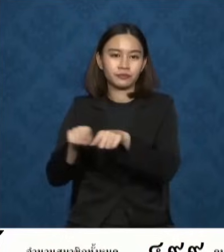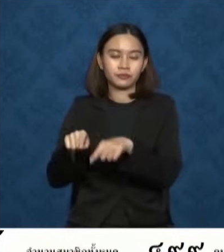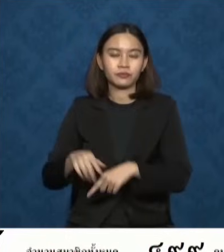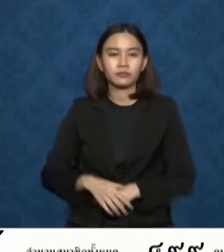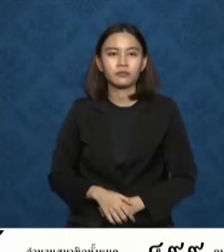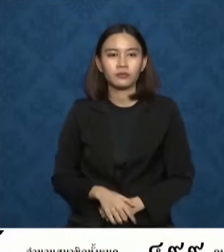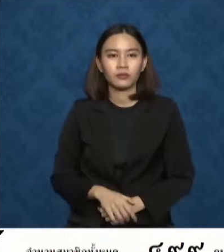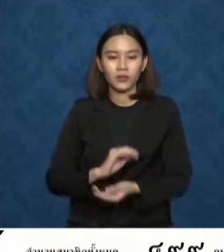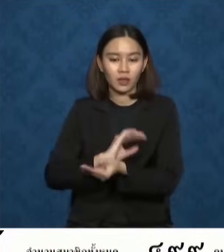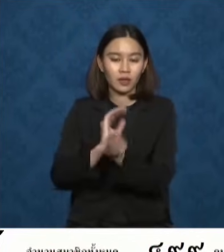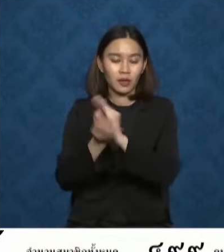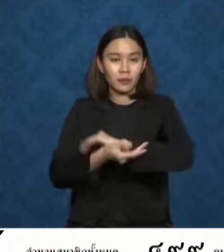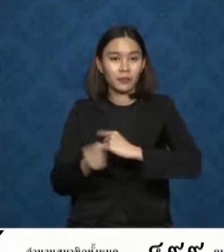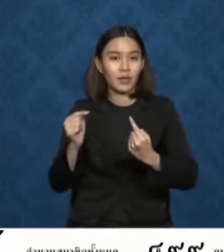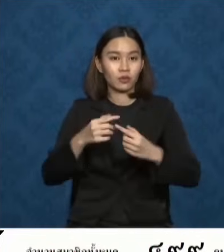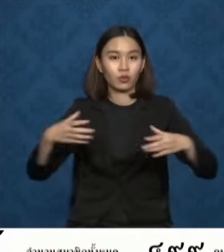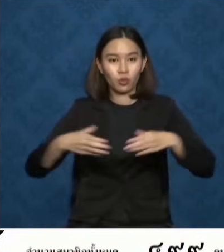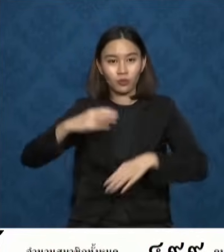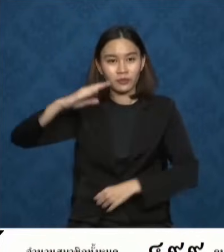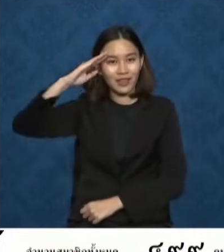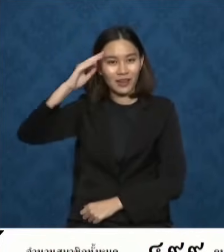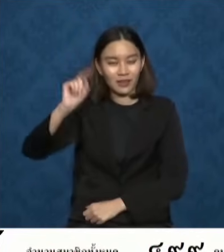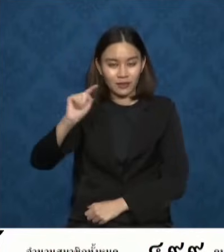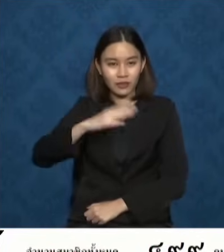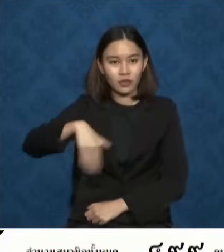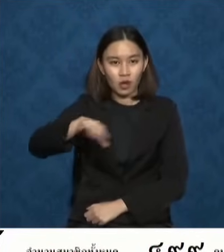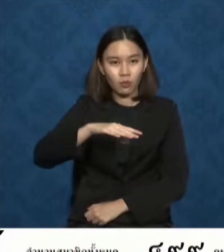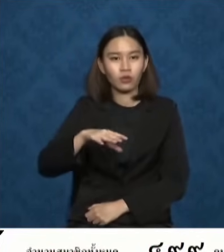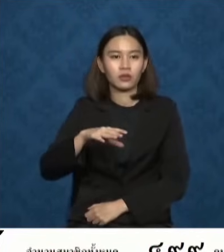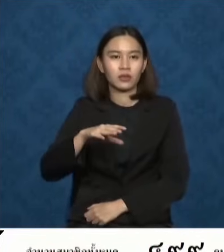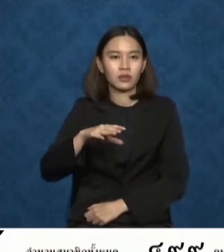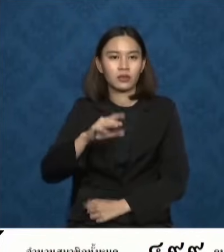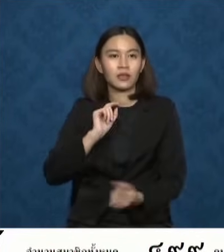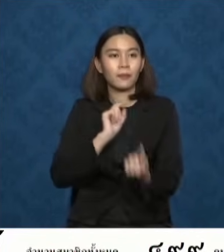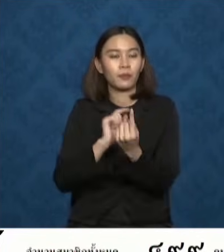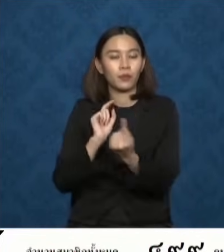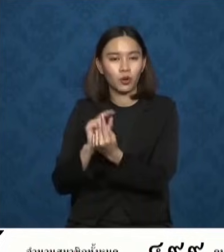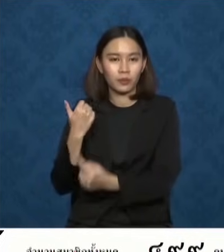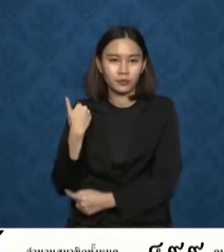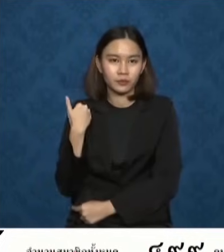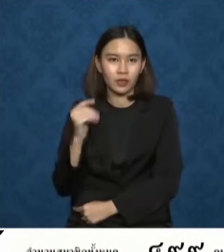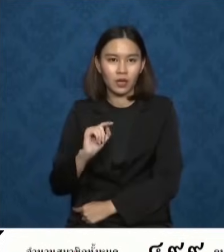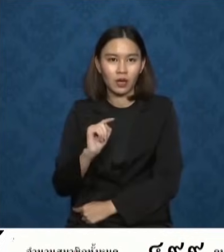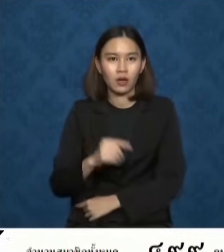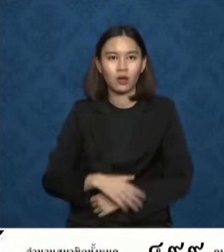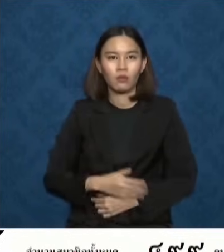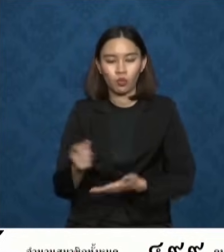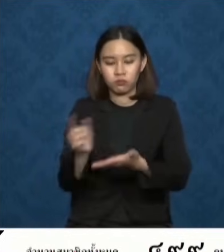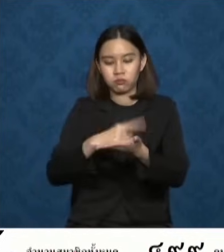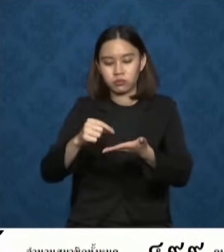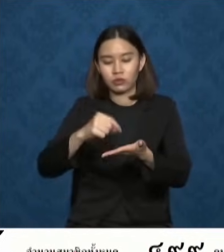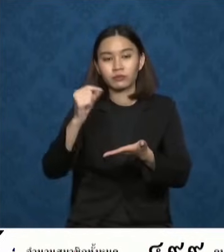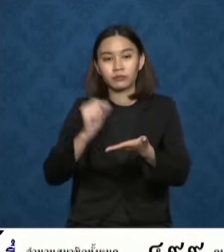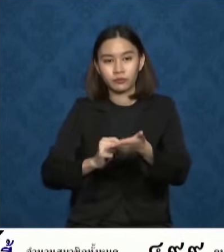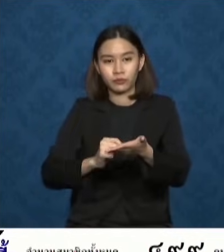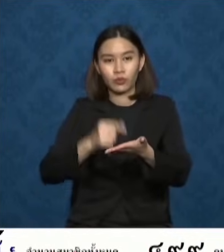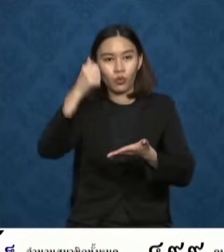ล้วสิ่งซึ่งจะเปลี่ยนใหม่ในกำลังพลต่อไปนี้ท่านจะได้สัมผัสนะครับต่อไปนี้เนี่ยผมเพิ่งลงนามไปเมื่อ2วัน